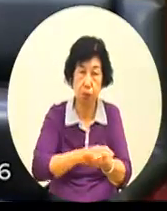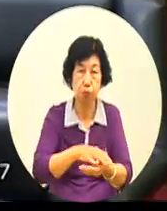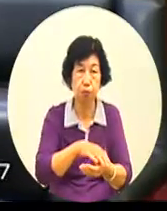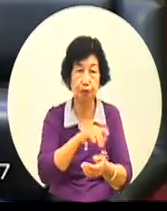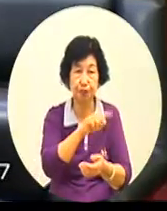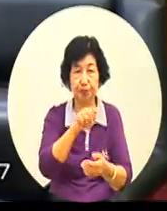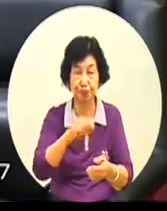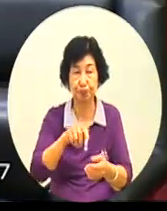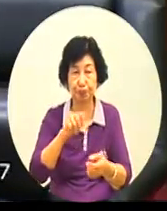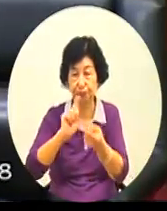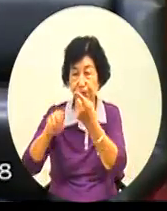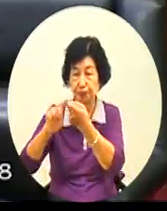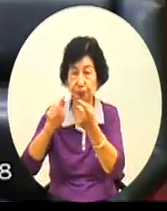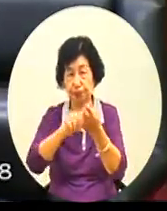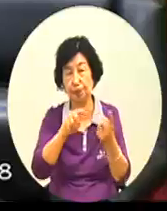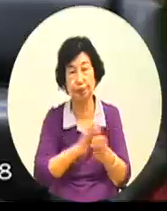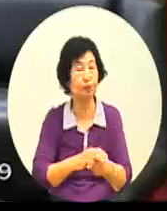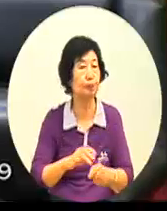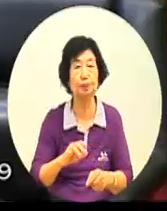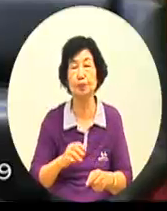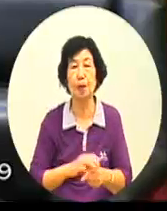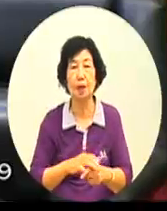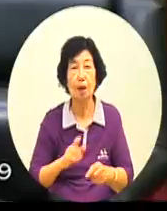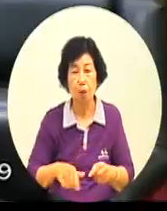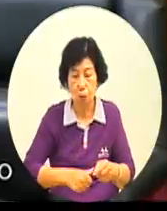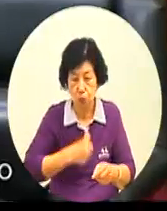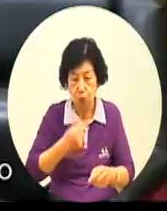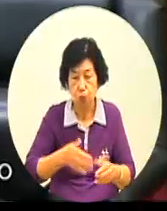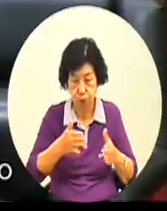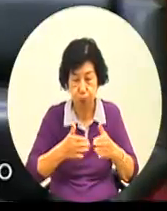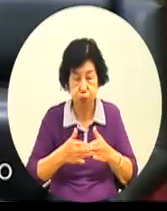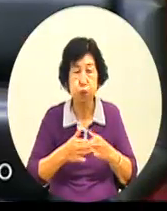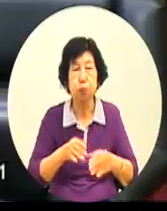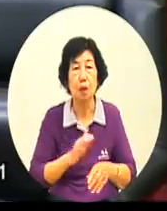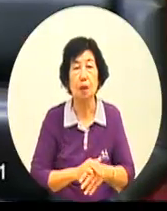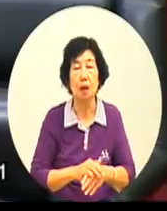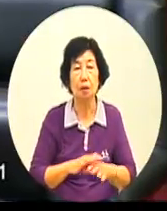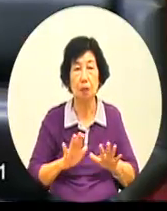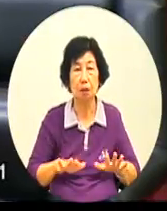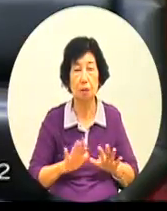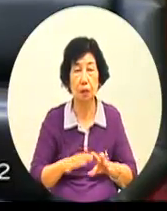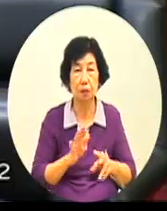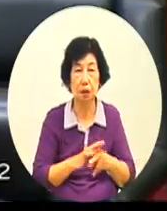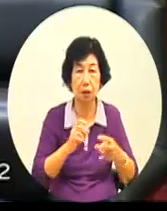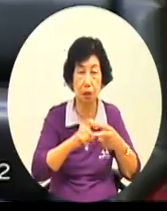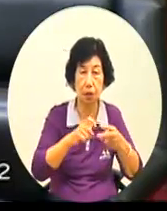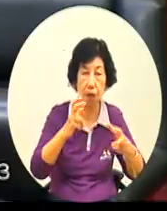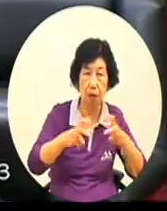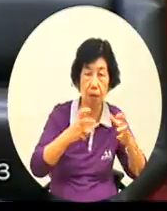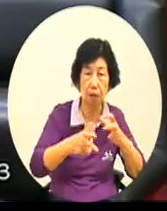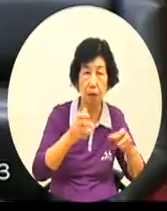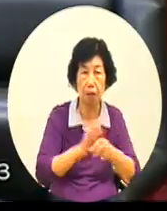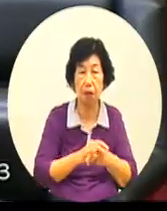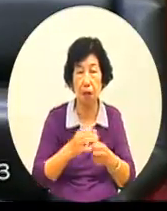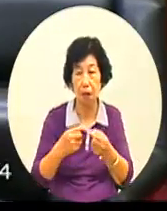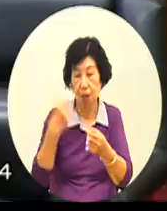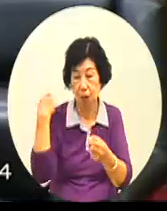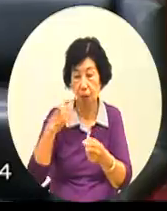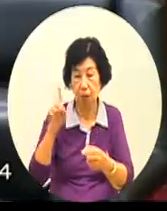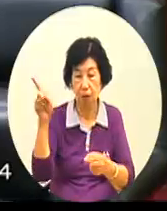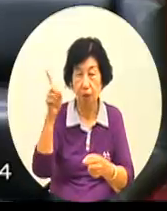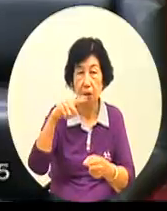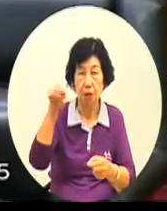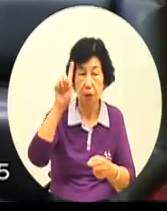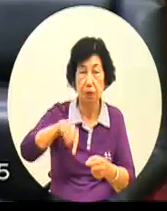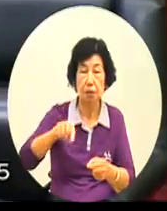那真正的是需求的时候我们就要做。好，工厂的部分，去年是1500万，明年呢增加